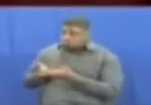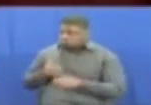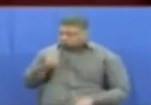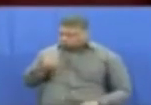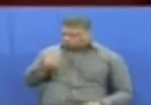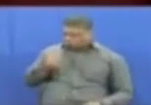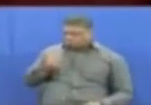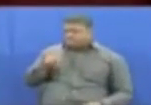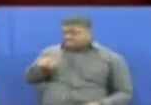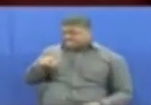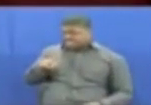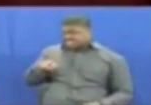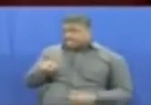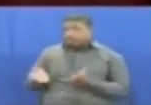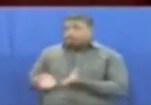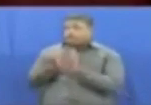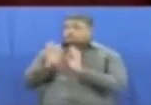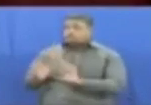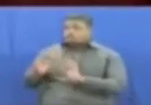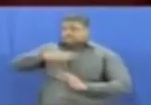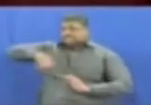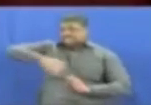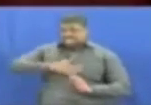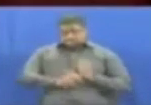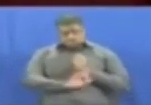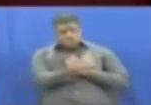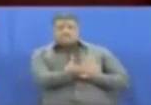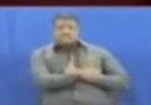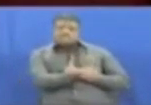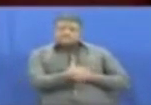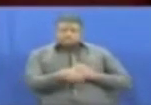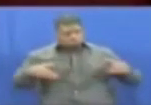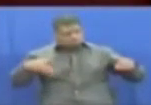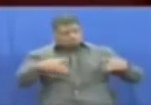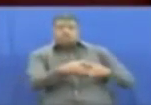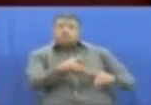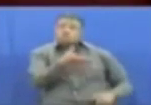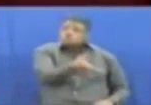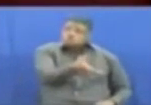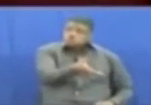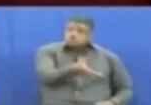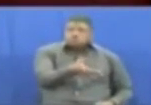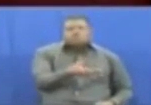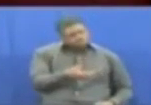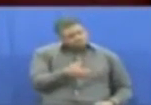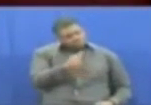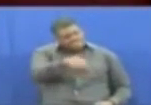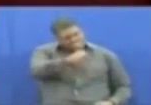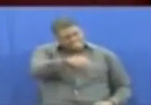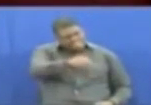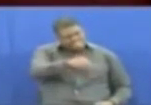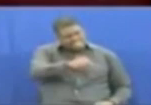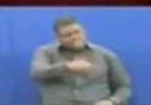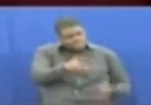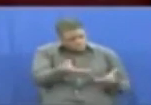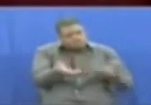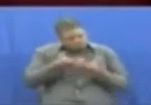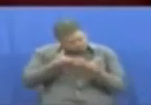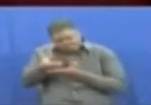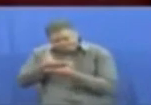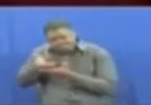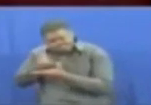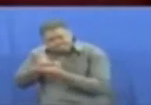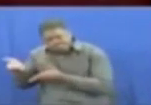wananchi. Kwa hiyo mkutano wetu huu ndio fursa ya kujadiliana, kushauriana, na mimi